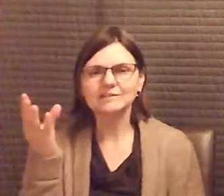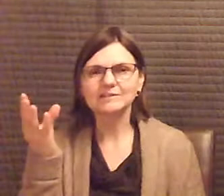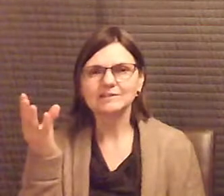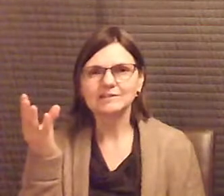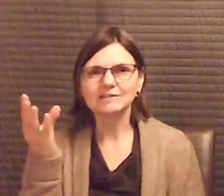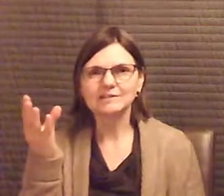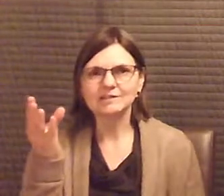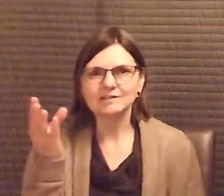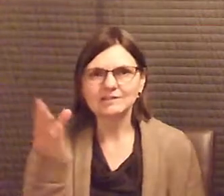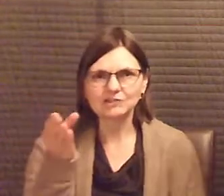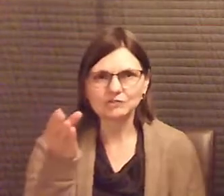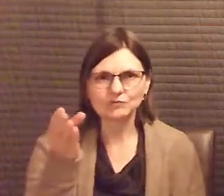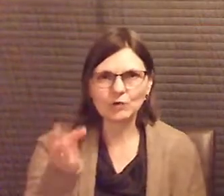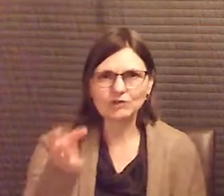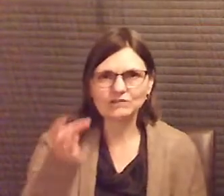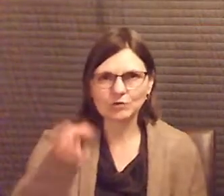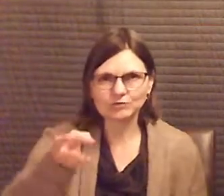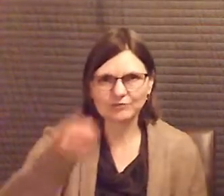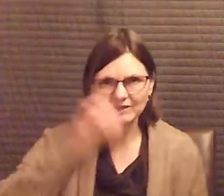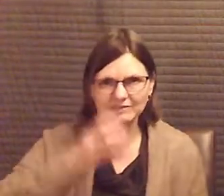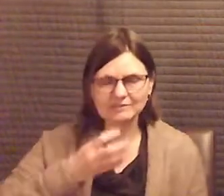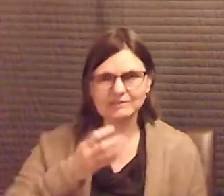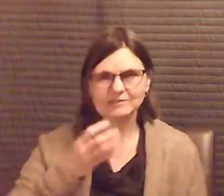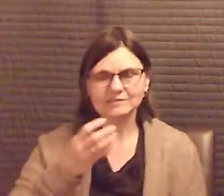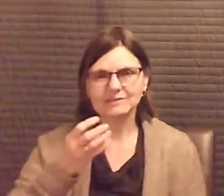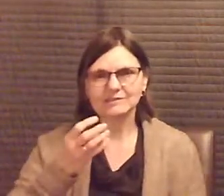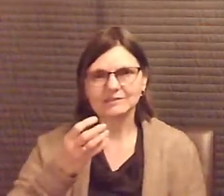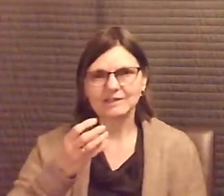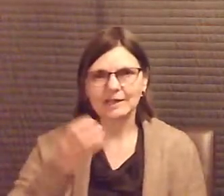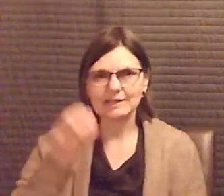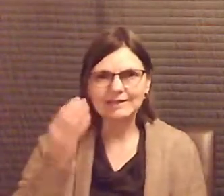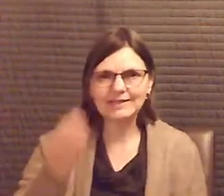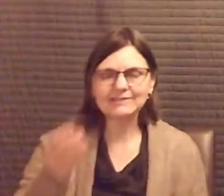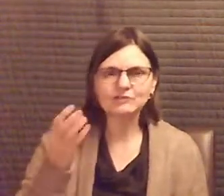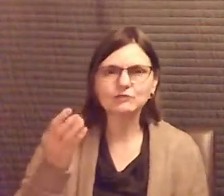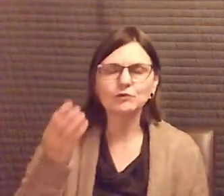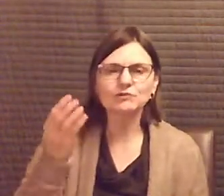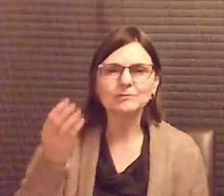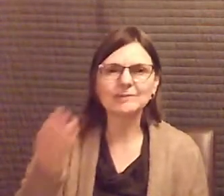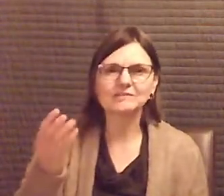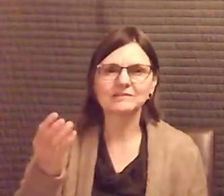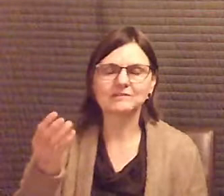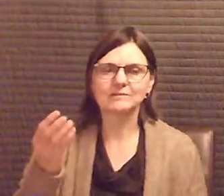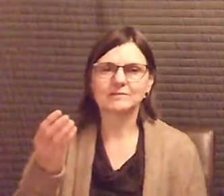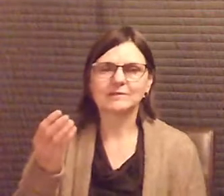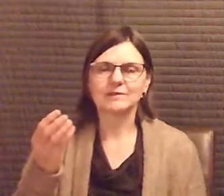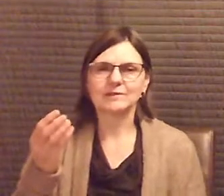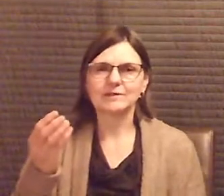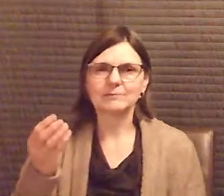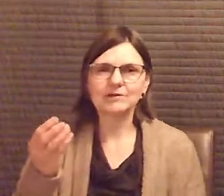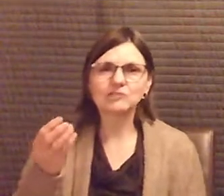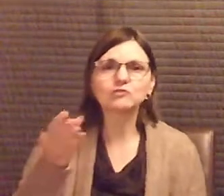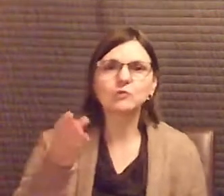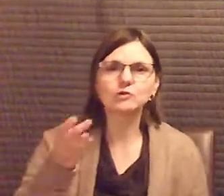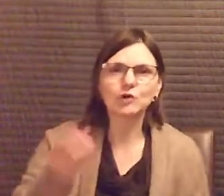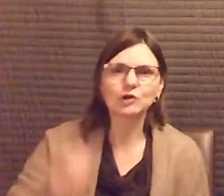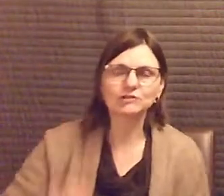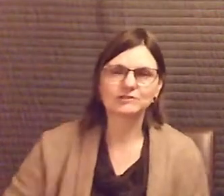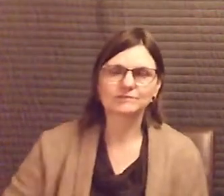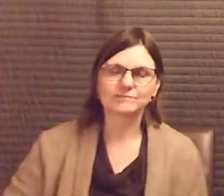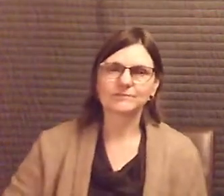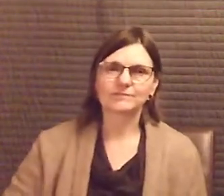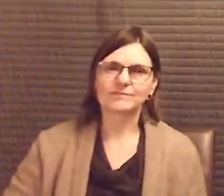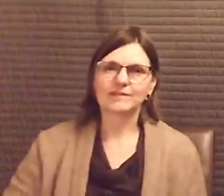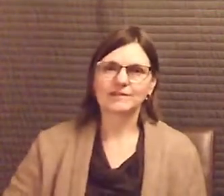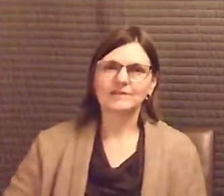het risico dat je het woord ontvangt we worden we niet als het woord van hem en dat als de oorlog nog maar als het woord van god